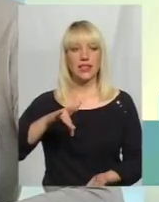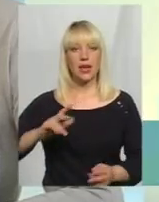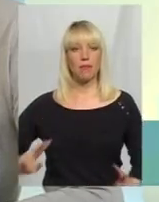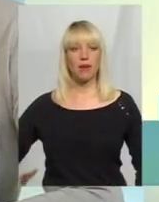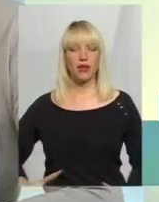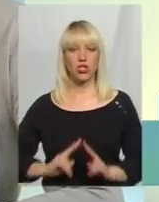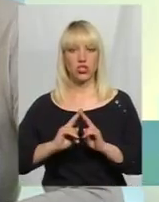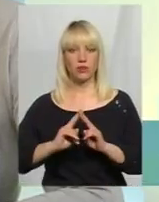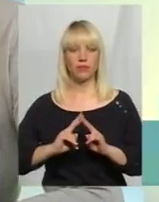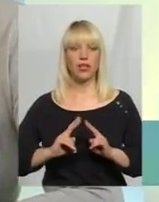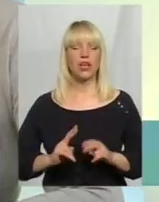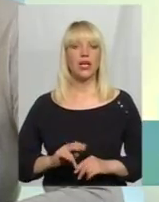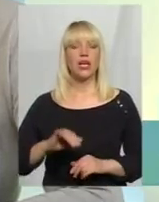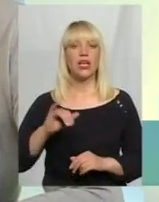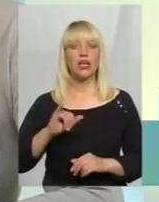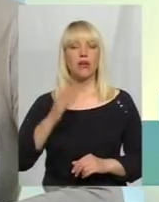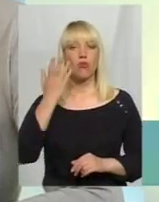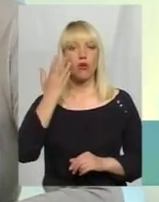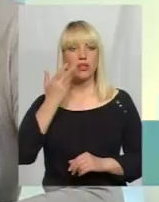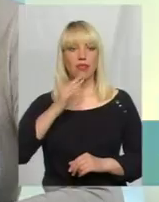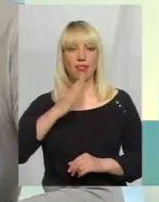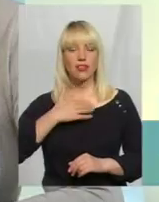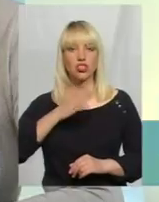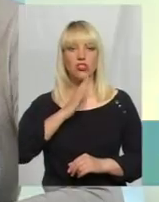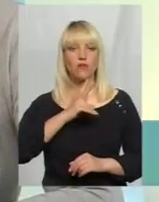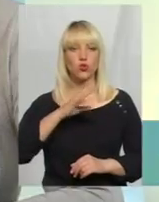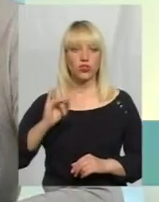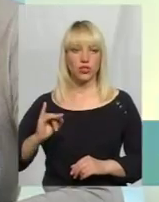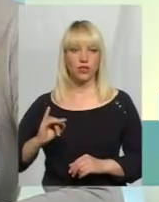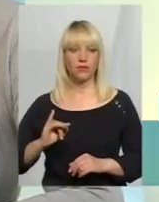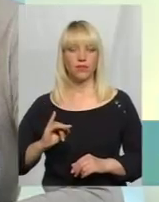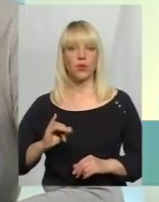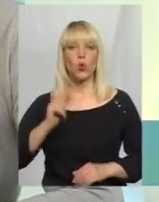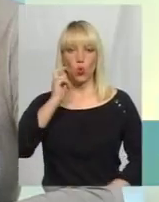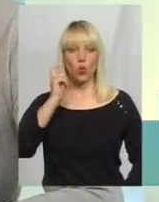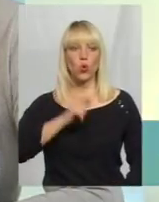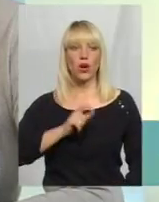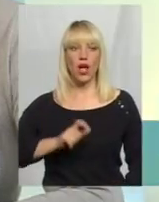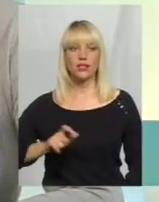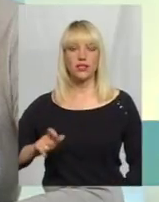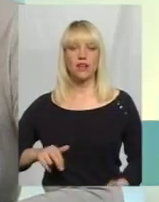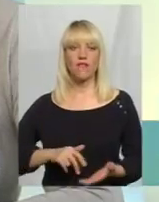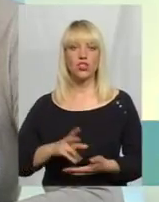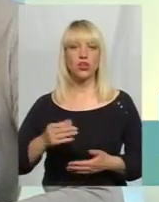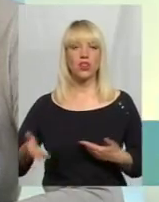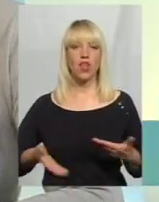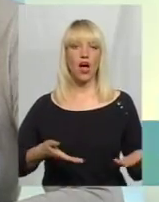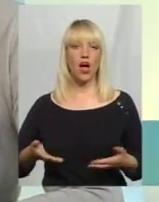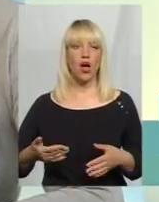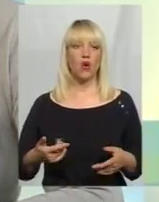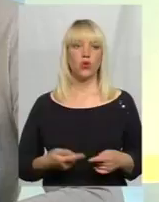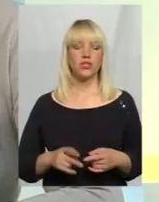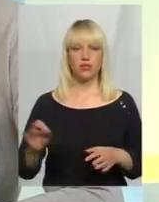от Нотр-Дама. Когда наши девушки, ну не только мои, а украинские, вышли на улицу, ну